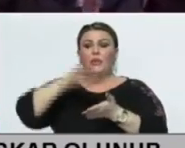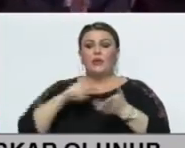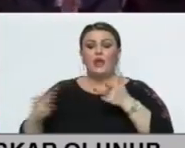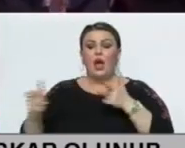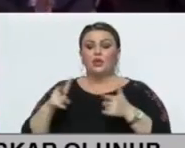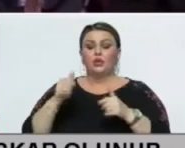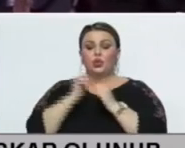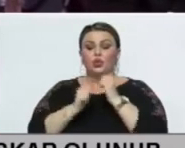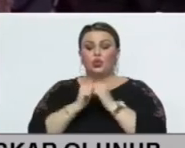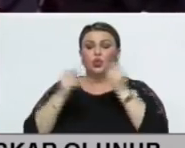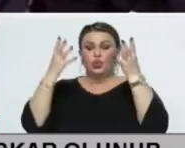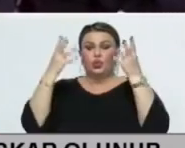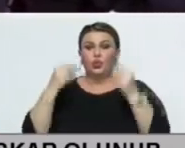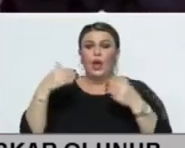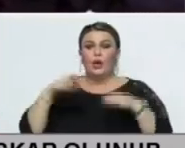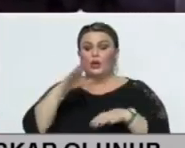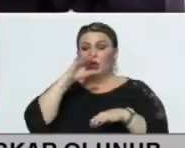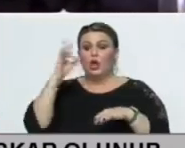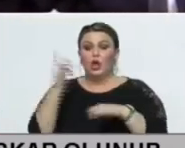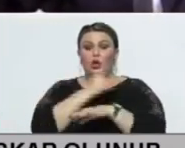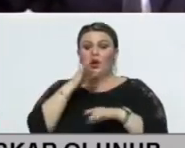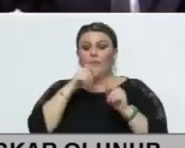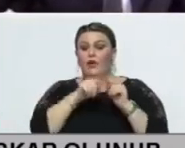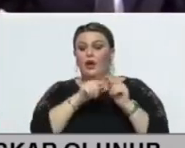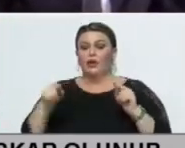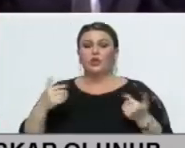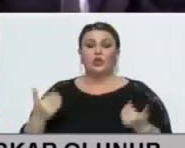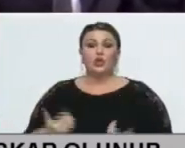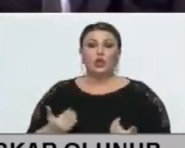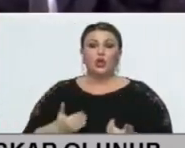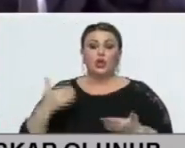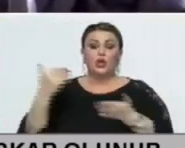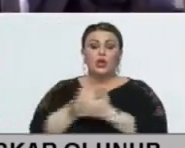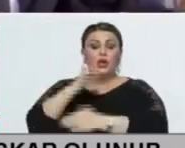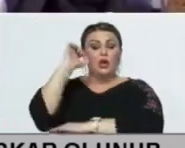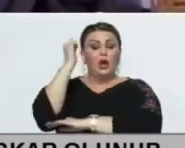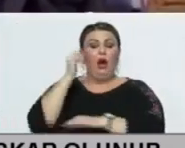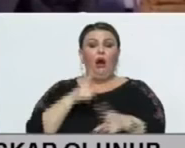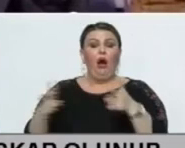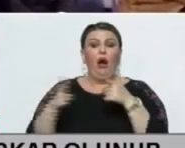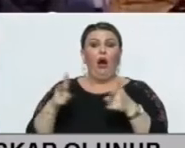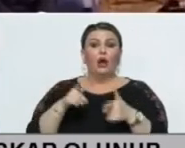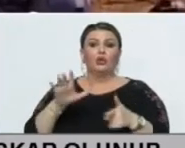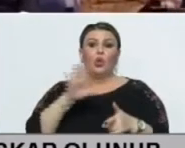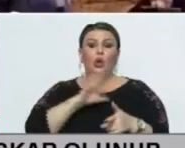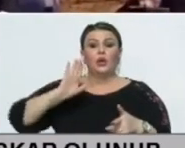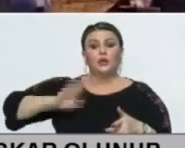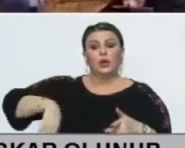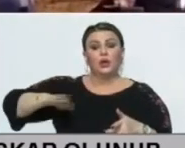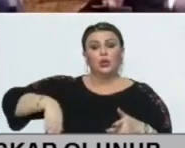hazırda gündəmdədir ve artık ilk dönemini yaşayır ki, bu yeni konstitusiya hazır olandan sonra